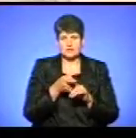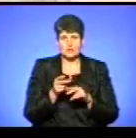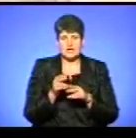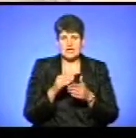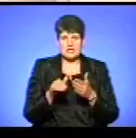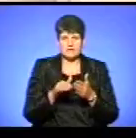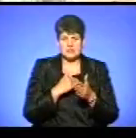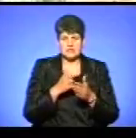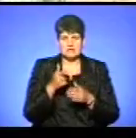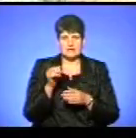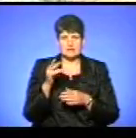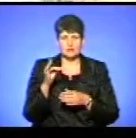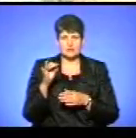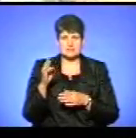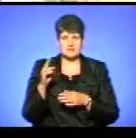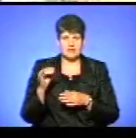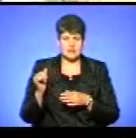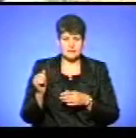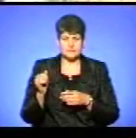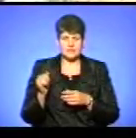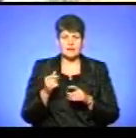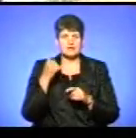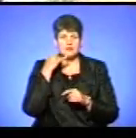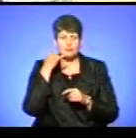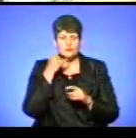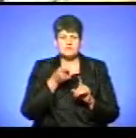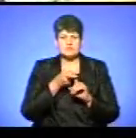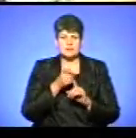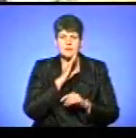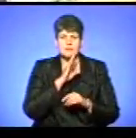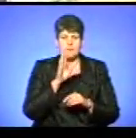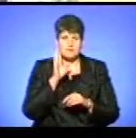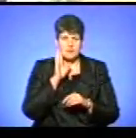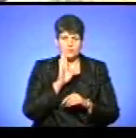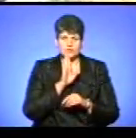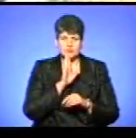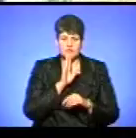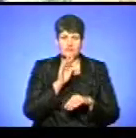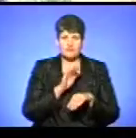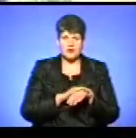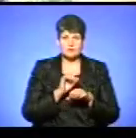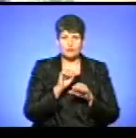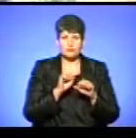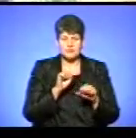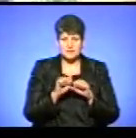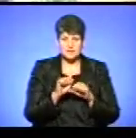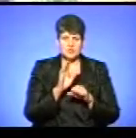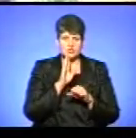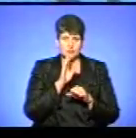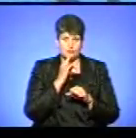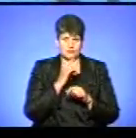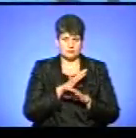ліквідації гідроцефалії. Телефоном ми зв'язалися з матір'ю Михайлика. Факт побиття дворічного сина жінка